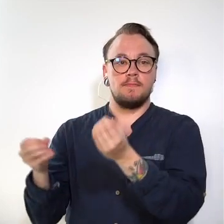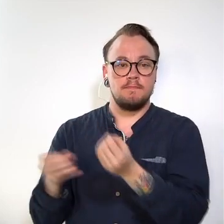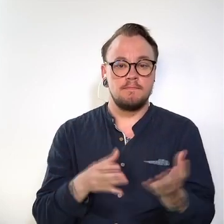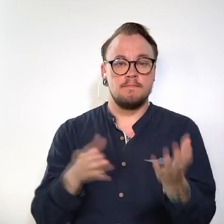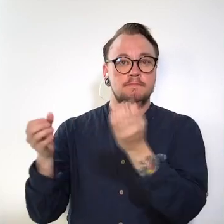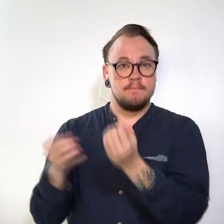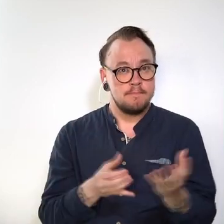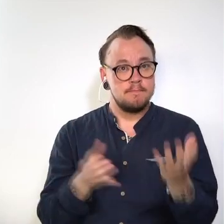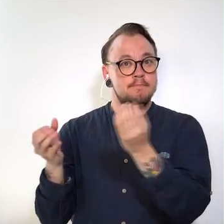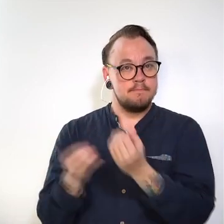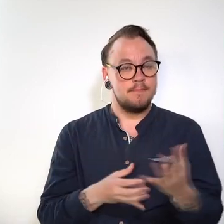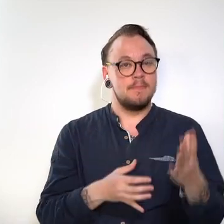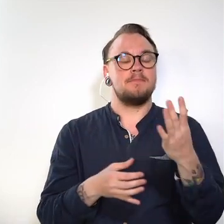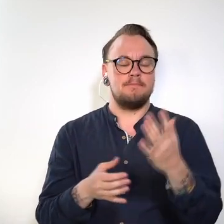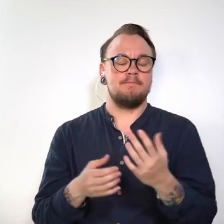AIDS-asiallisesti kirjana.